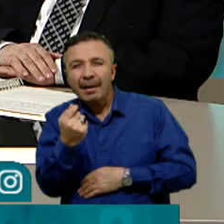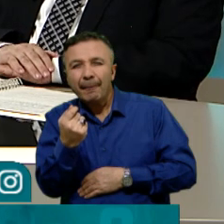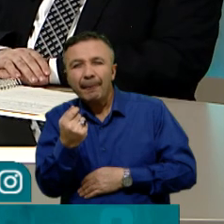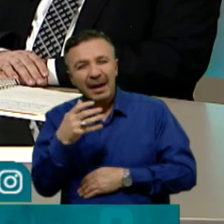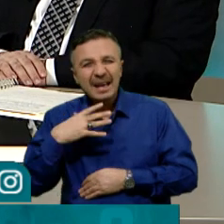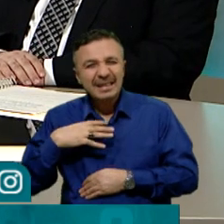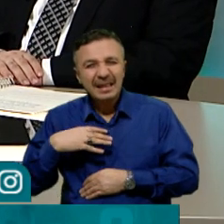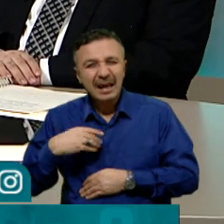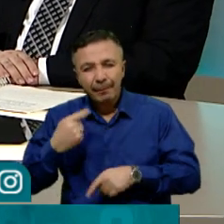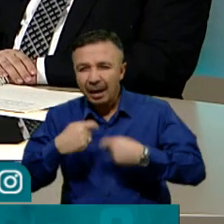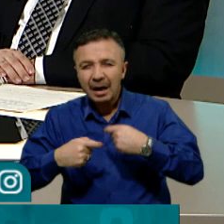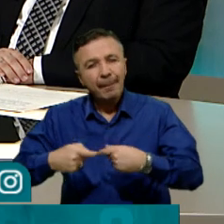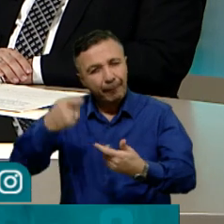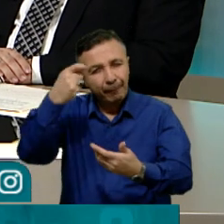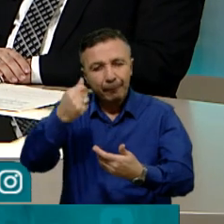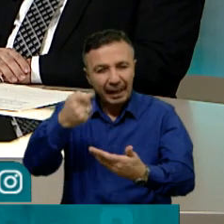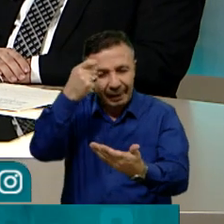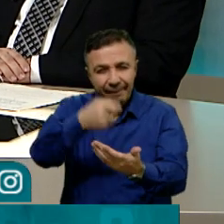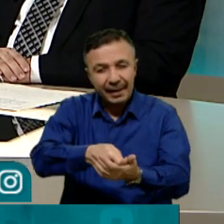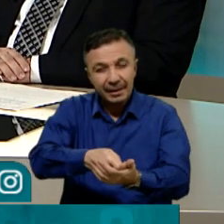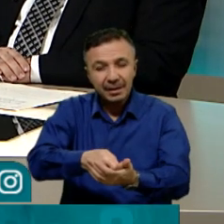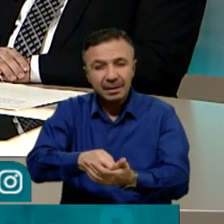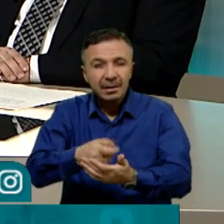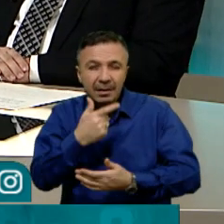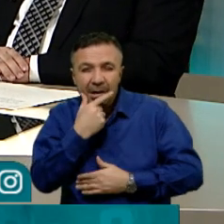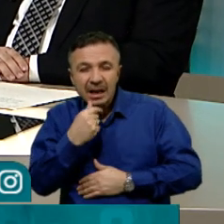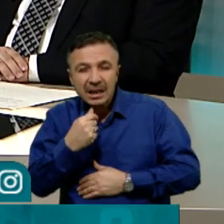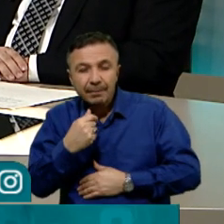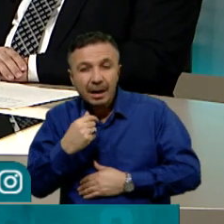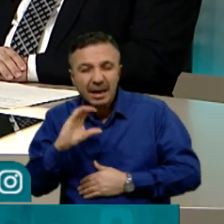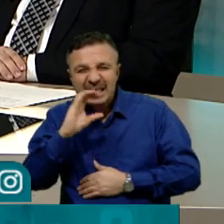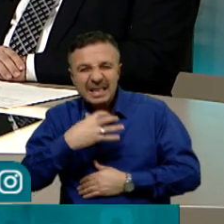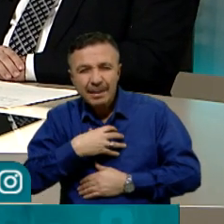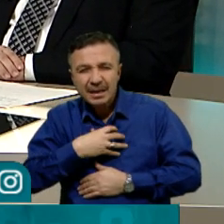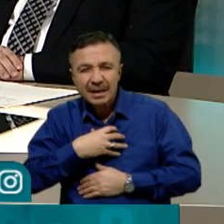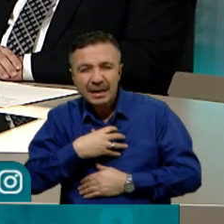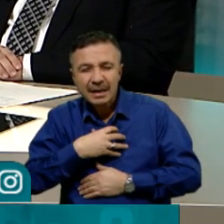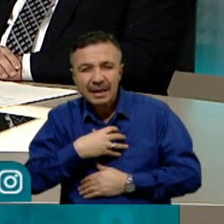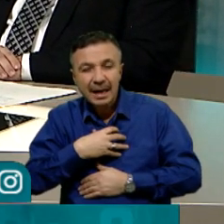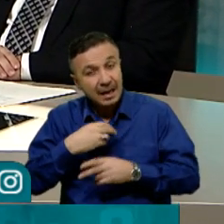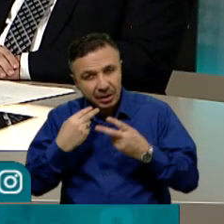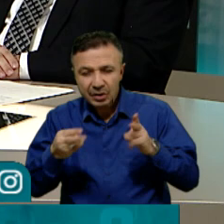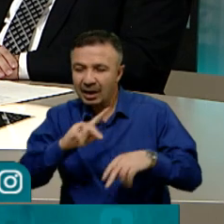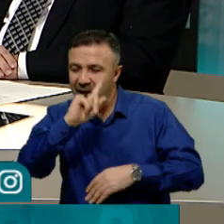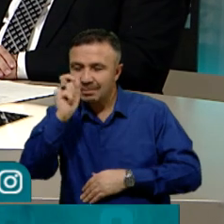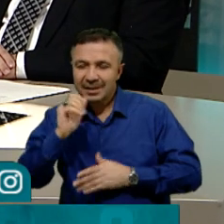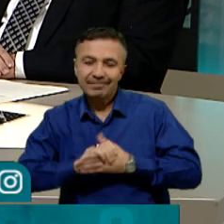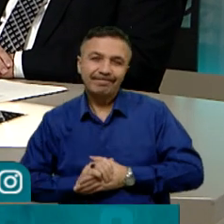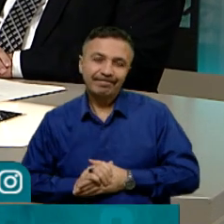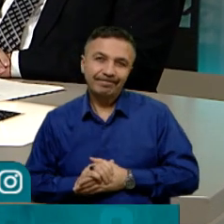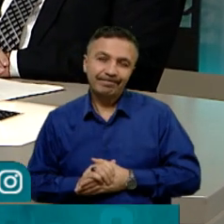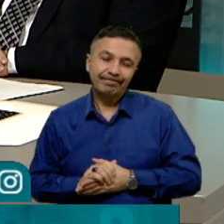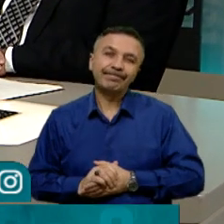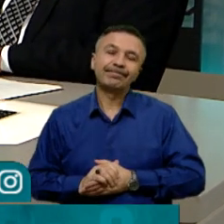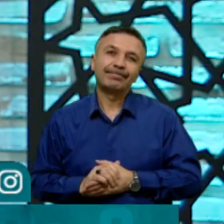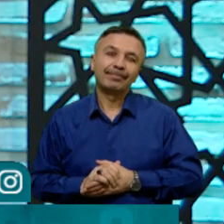kart parası acaba değil Vay bu uygun mudur değil mi bu konuda bizi aydınlatırsanız sevinirim belki